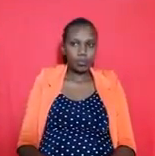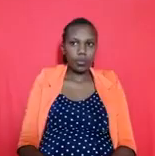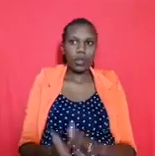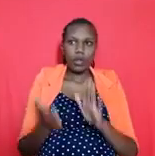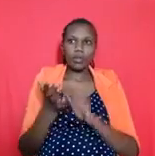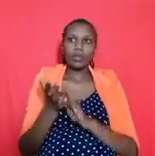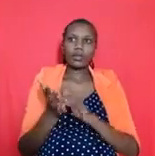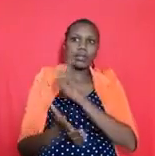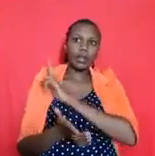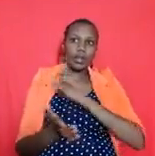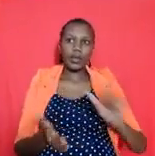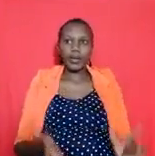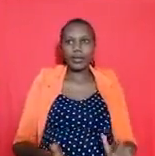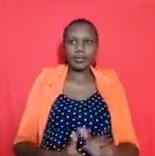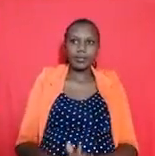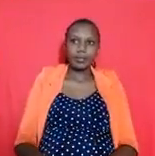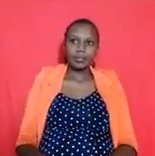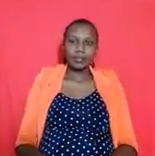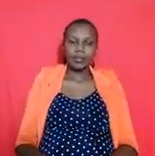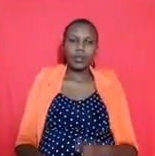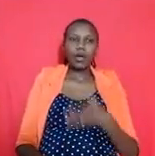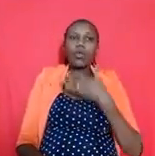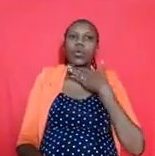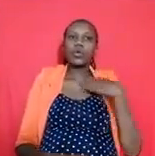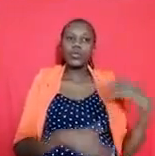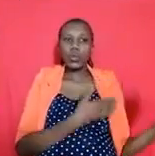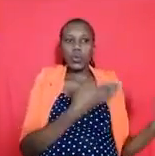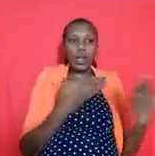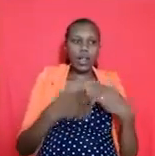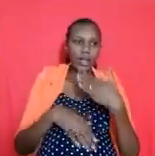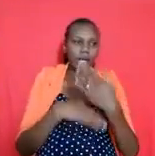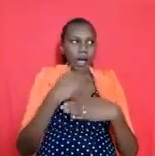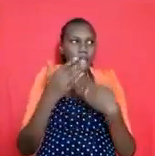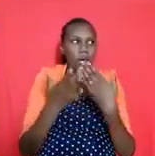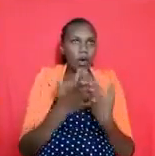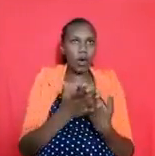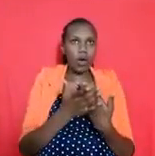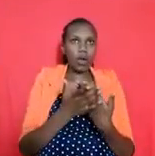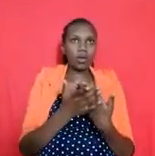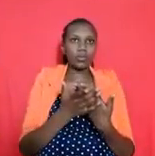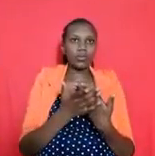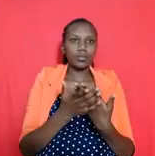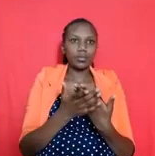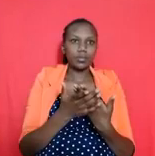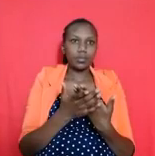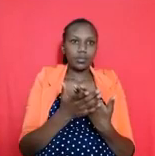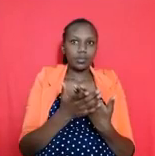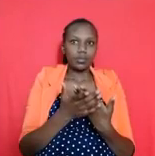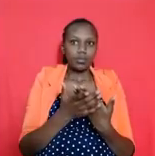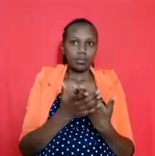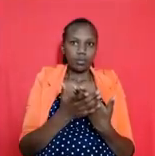Mwathani agocwo, nĩ ngwenda kũmũnyita ũgeni inyuothe